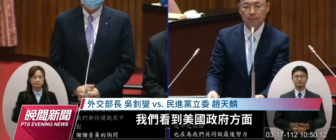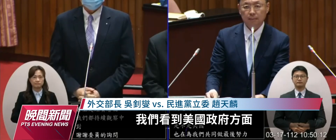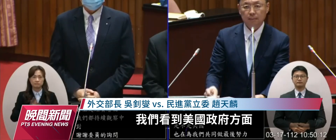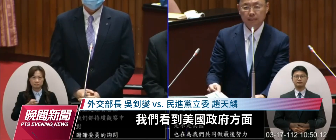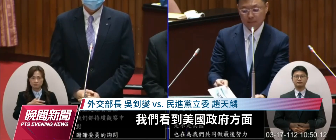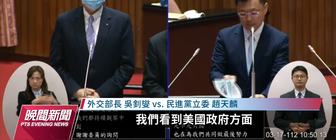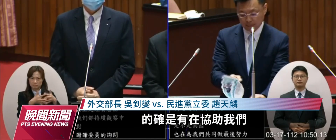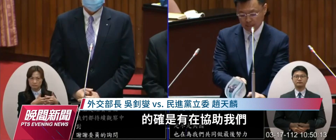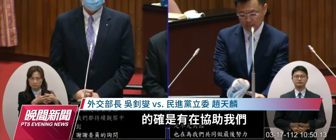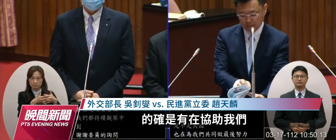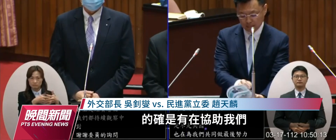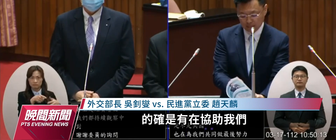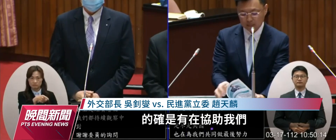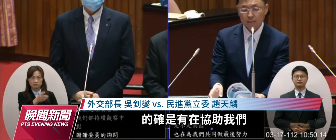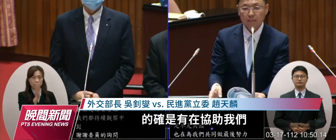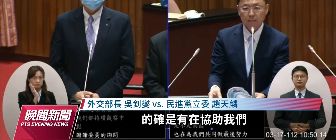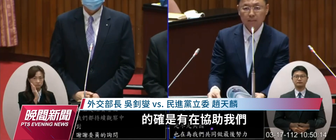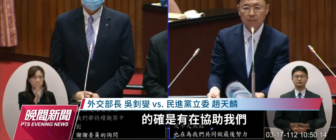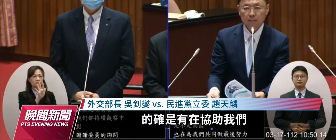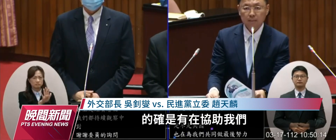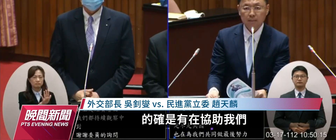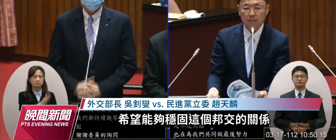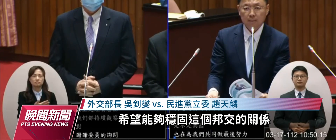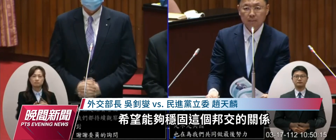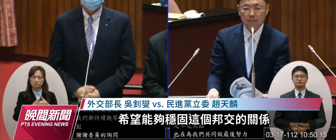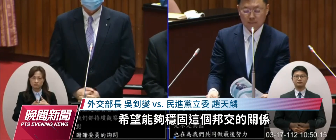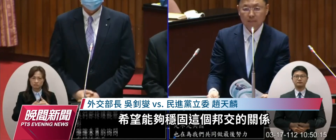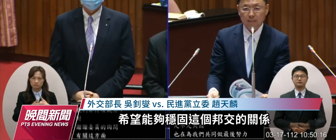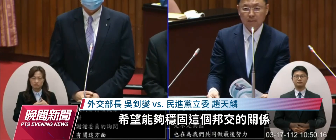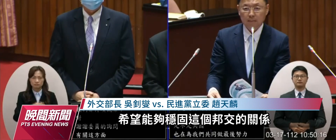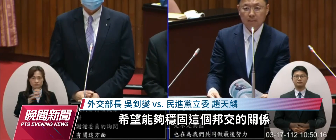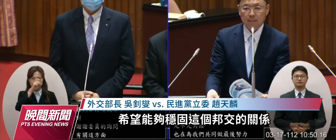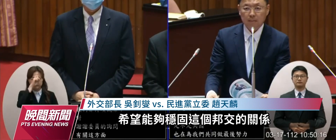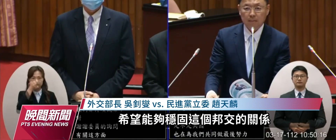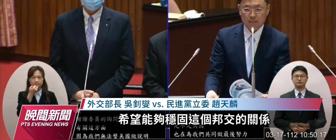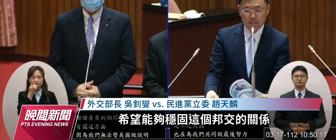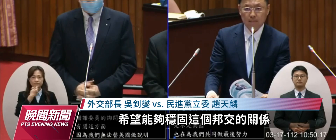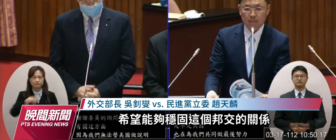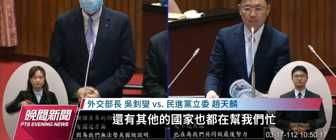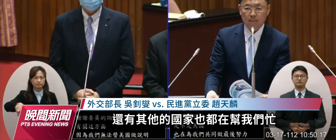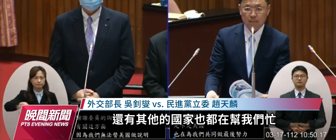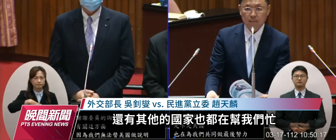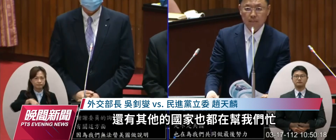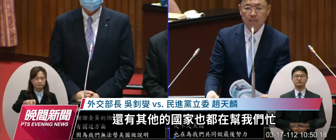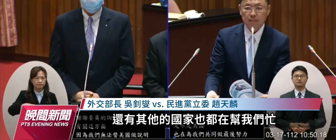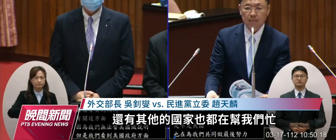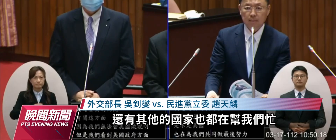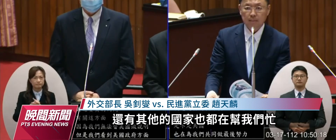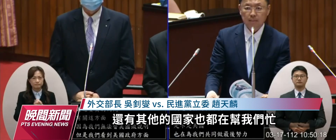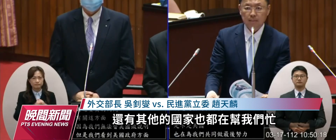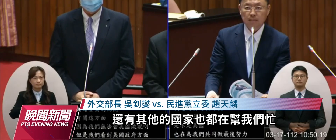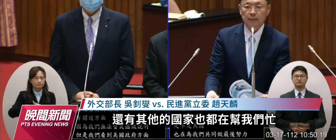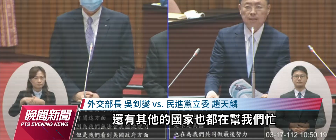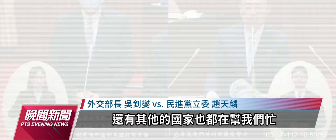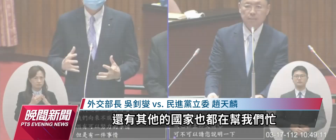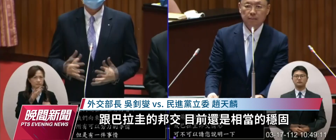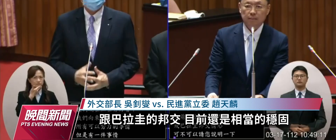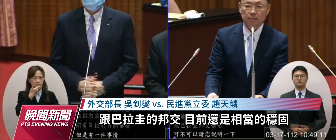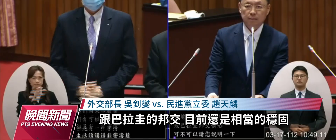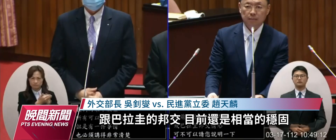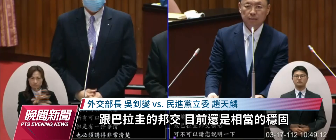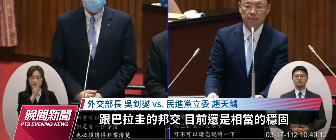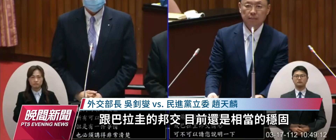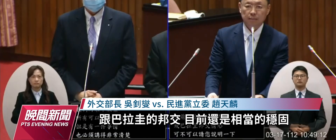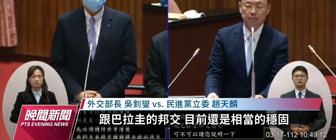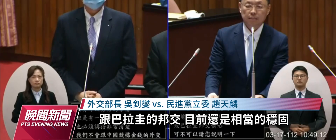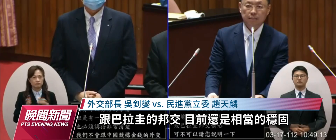政府方面的确是有在协助我们，希望能够稳固这个邦交的关系。那还有其他的国家也都在帮我们忙，跟巴